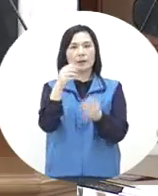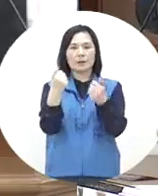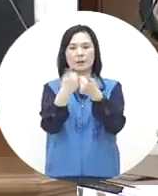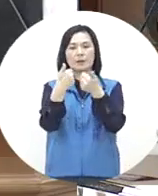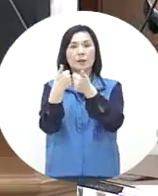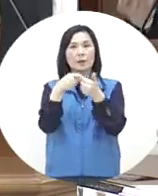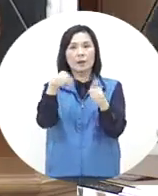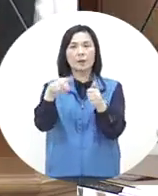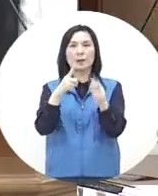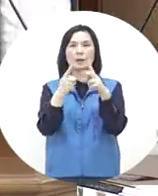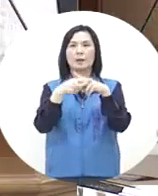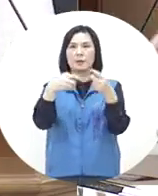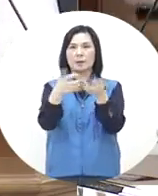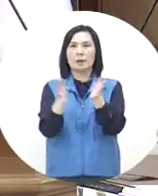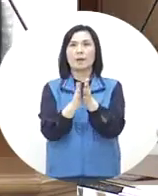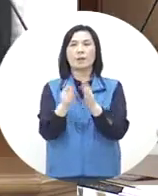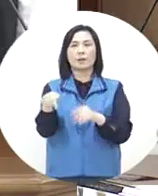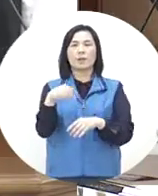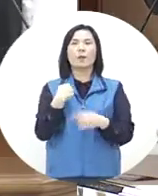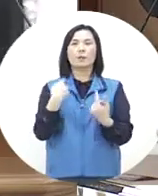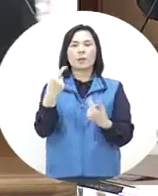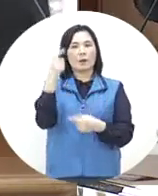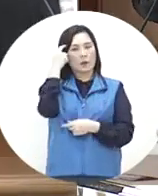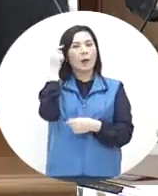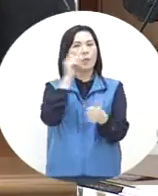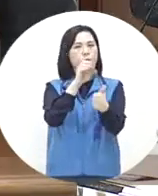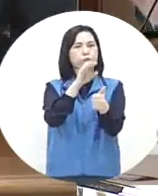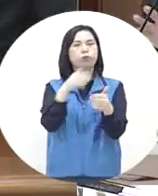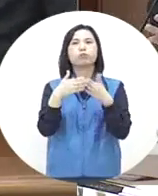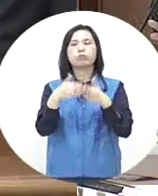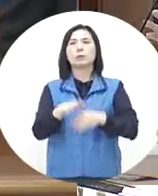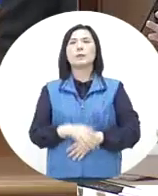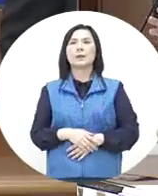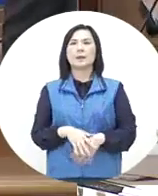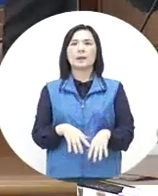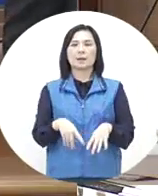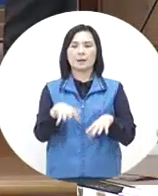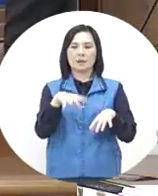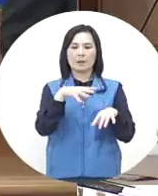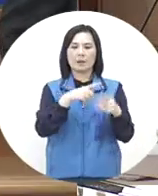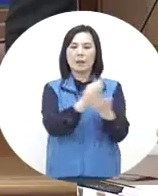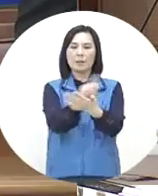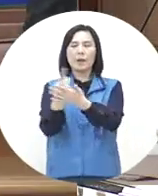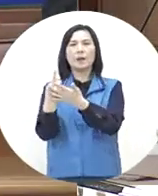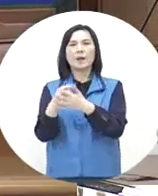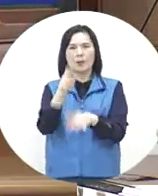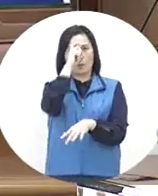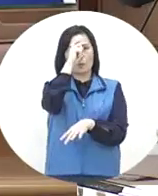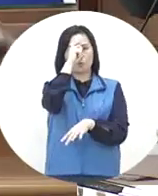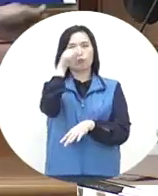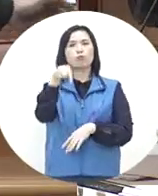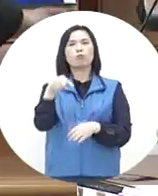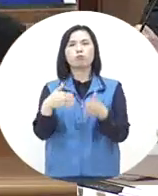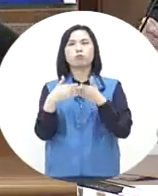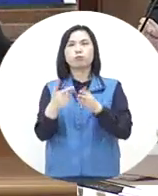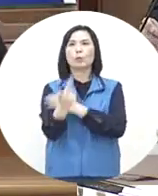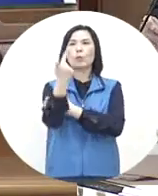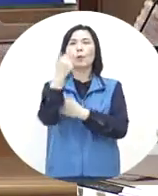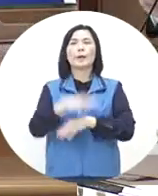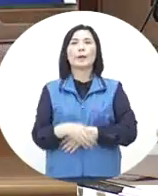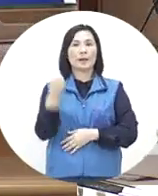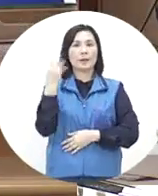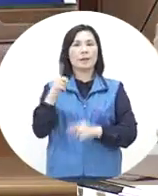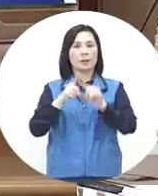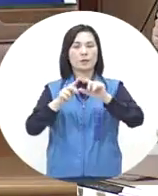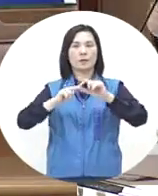警局的意见要听进去。那现在大家整个地方都很期待， 这我也很期待，快做做。 对，所以新中和分局包